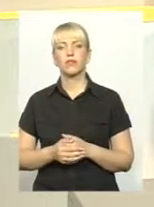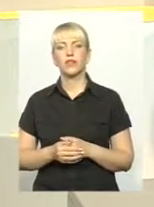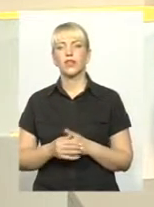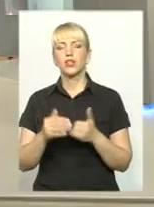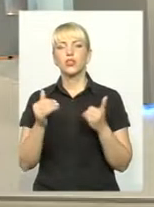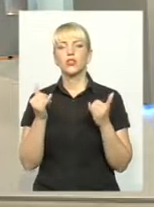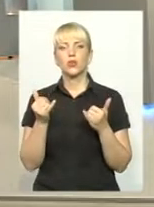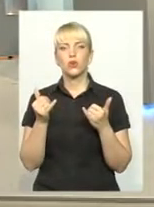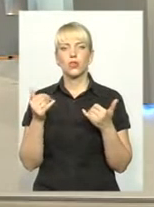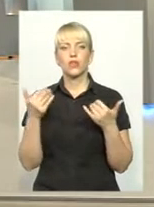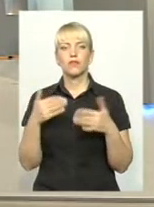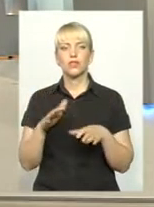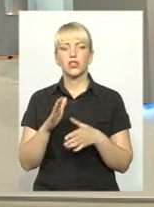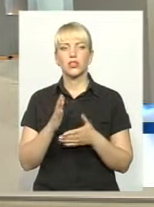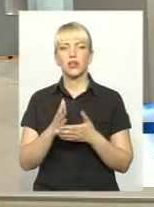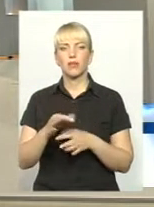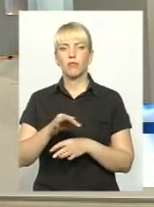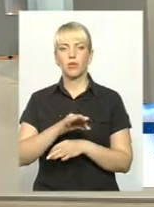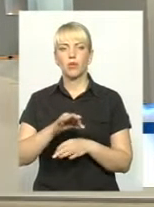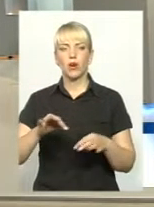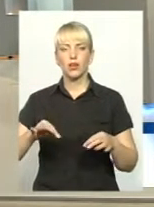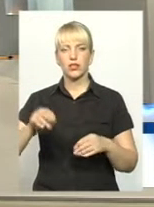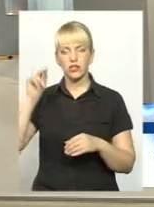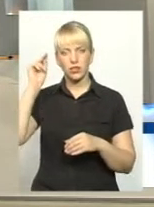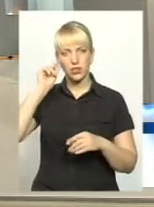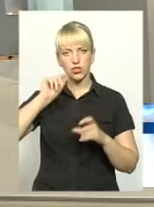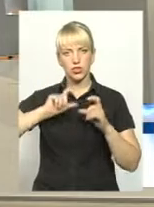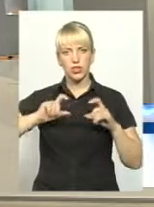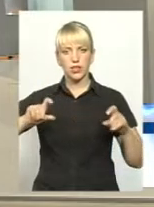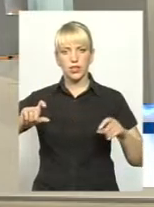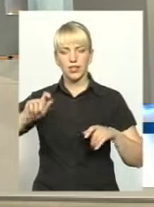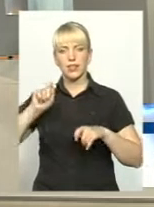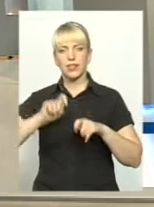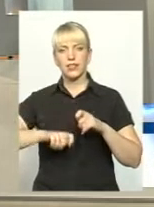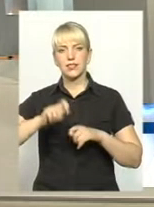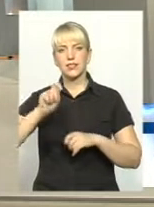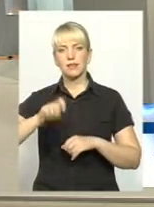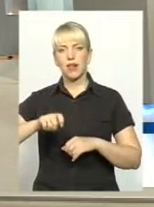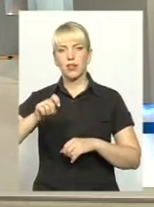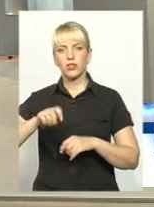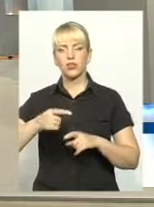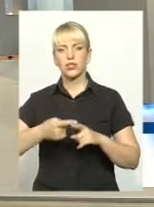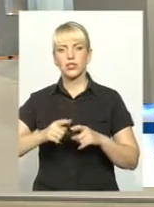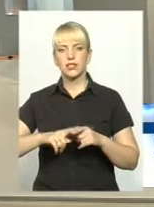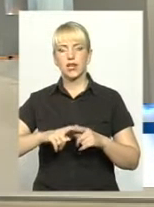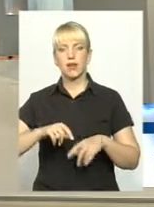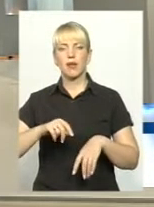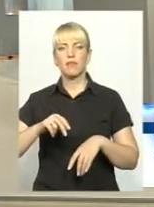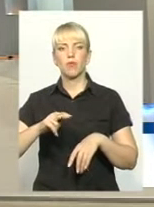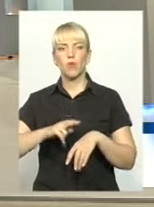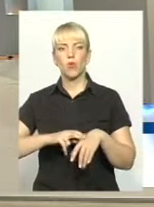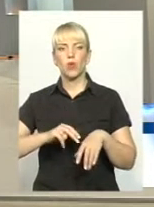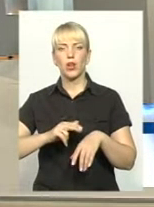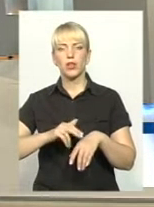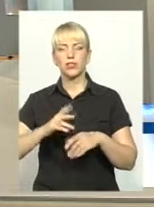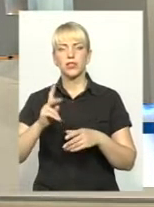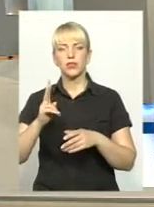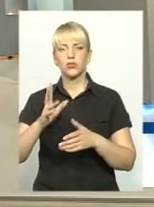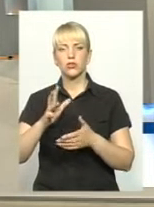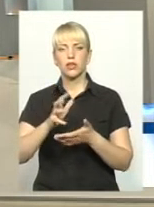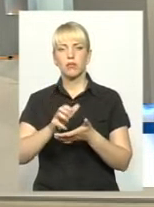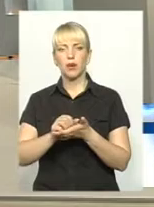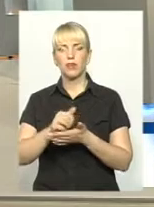сьогодні вже є проєкт у нас «Шкільний інспектор», тобто патрульна поліція. Вона сьогодні займається